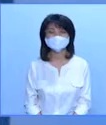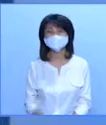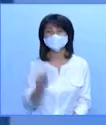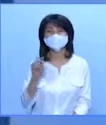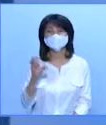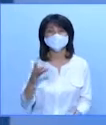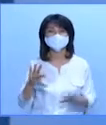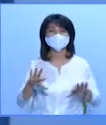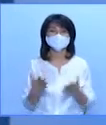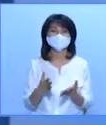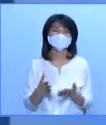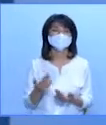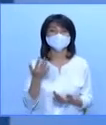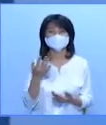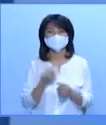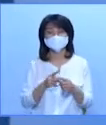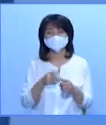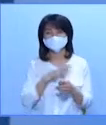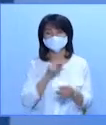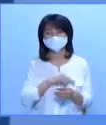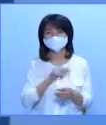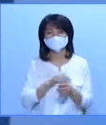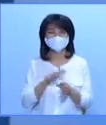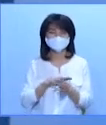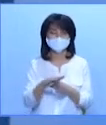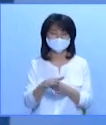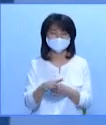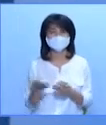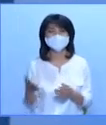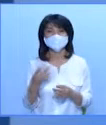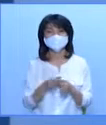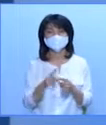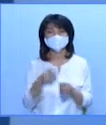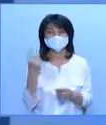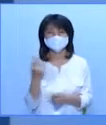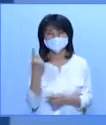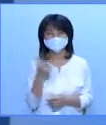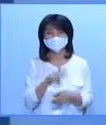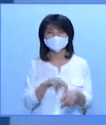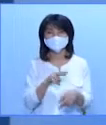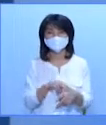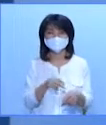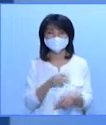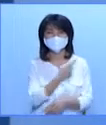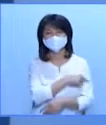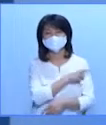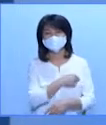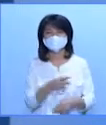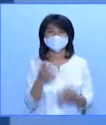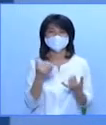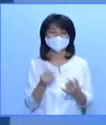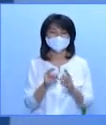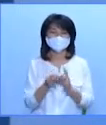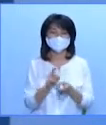Төтенше жағдай кезінде алғы шепте жұмыс атқаратын негізгі үш саланы айтсақ, соның бірі полиция. Дәрігерлер індетпен күресіп адам өмірін